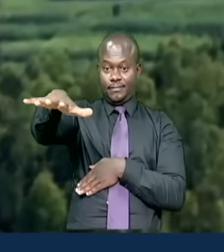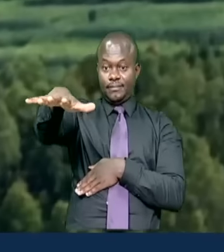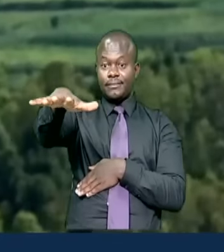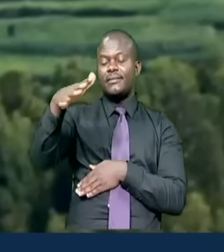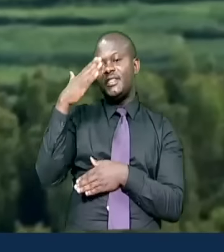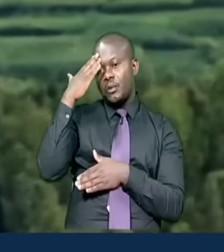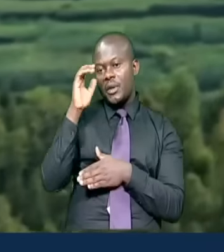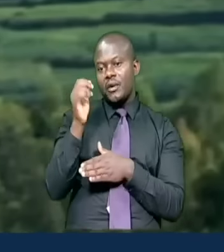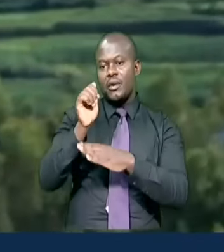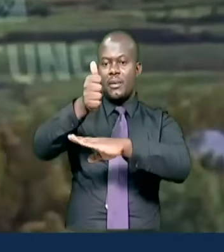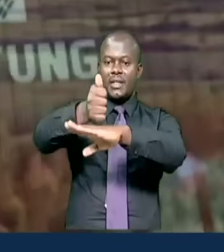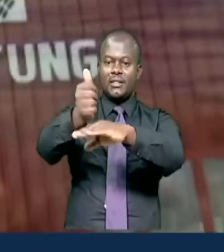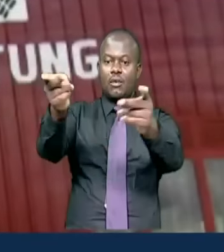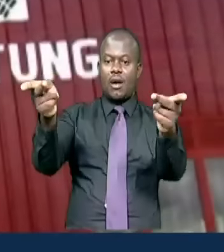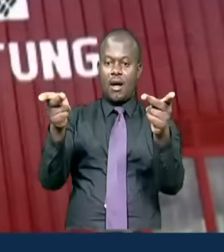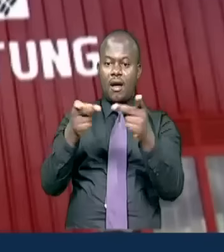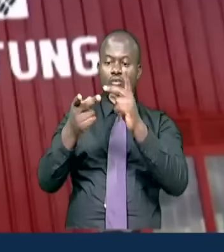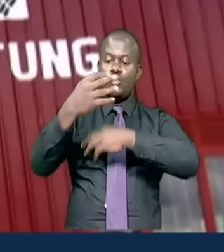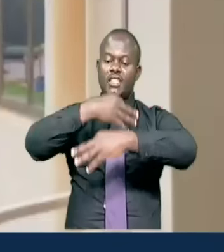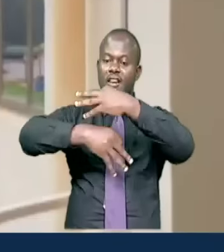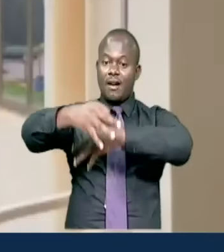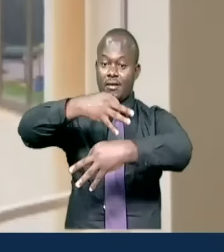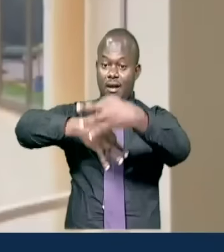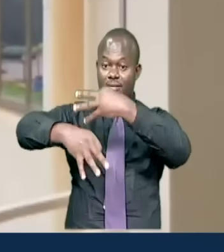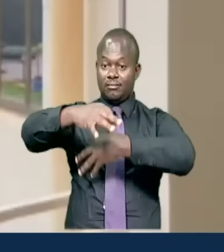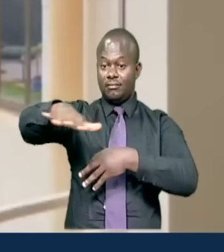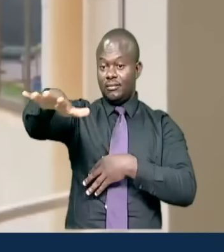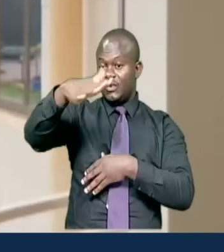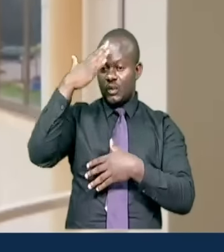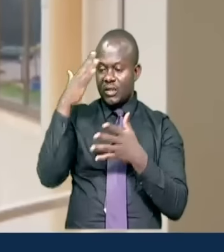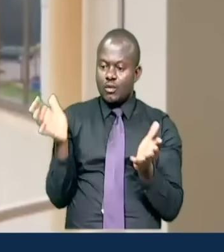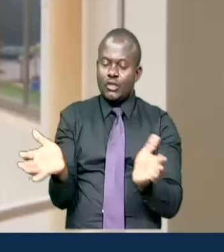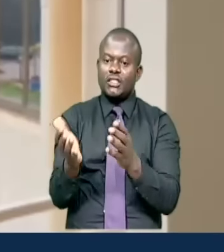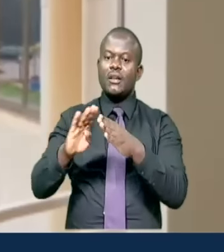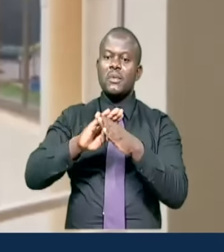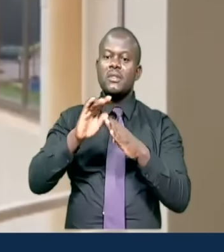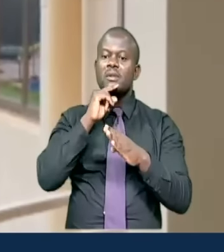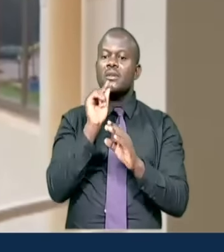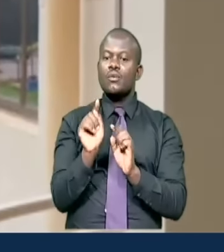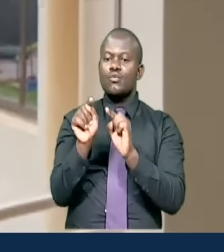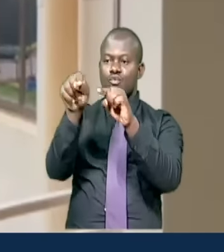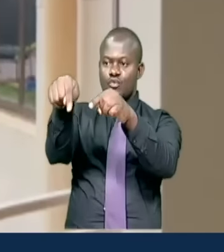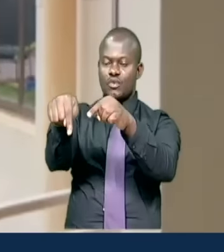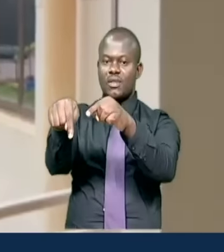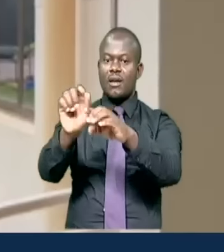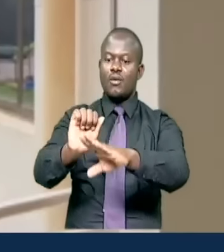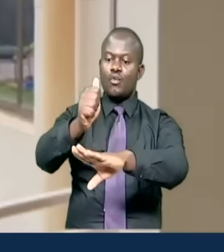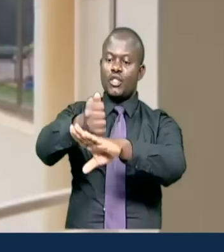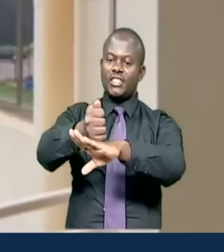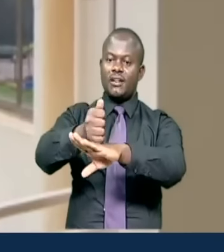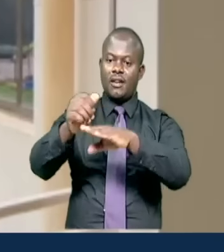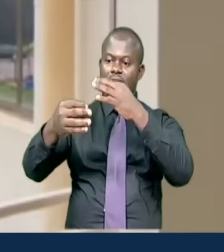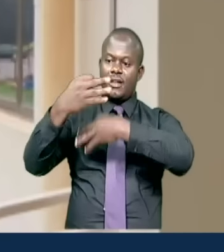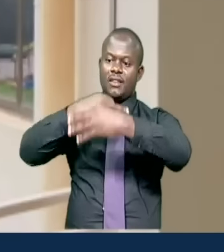niba harashyizweho cyanya cy'inganda kugira ngo ushishikarize abashoramari kuza gushyira inganda mu